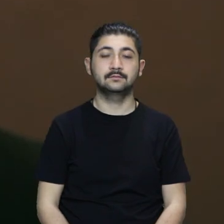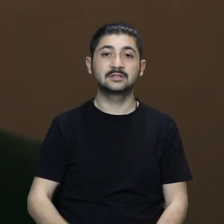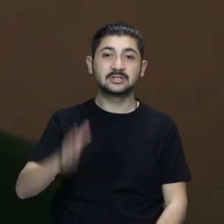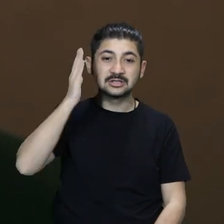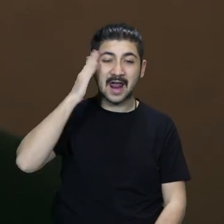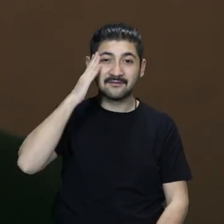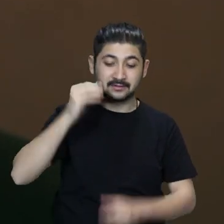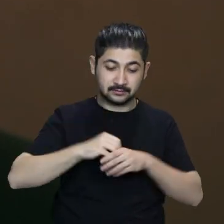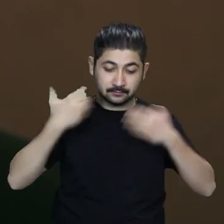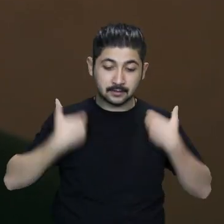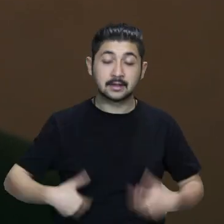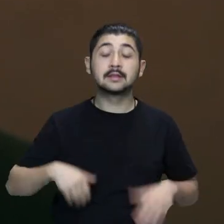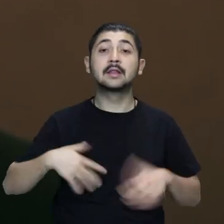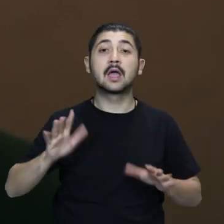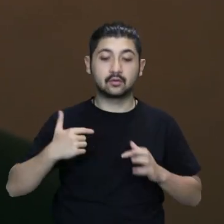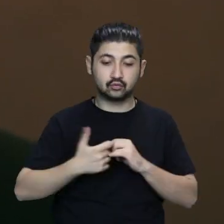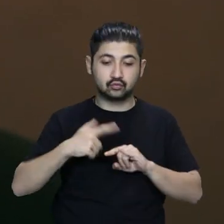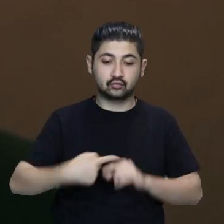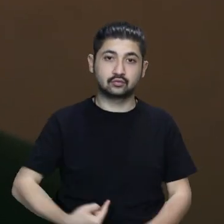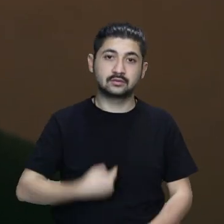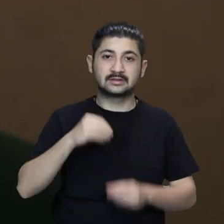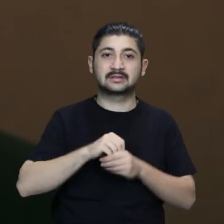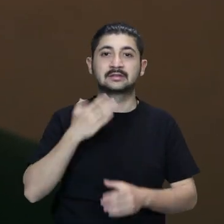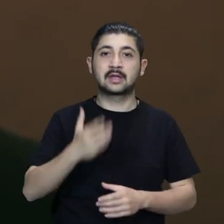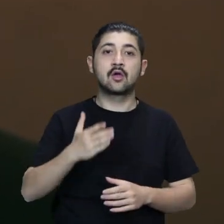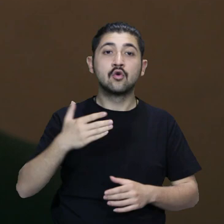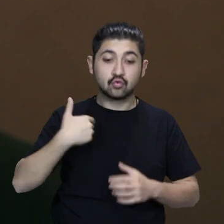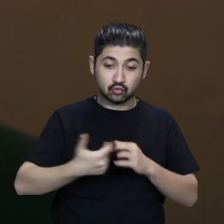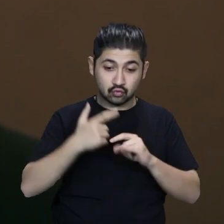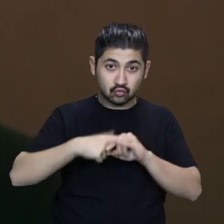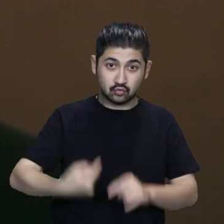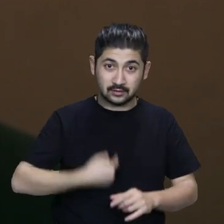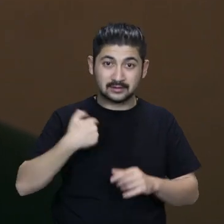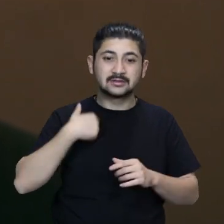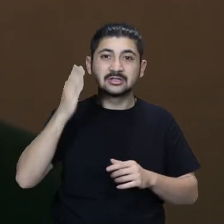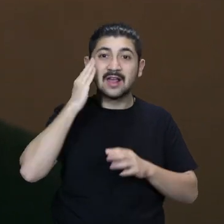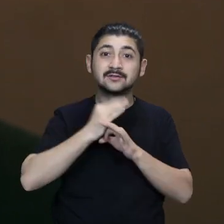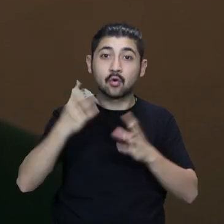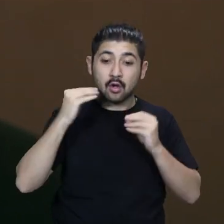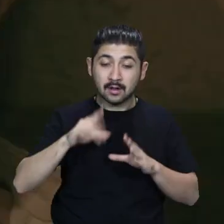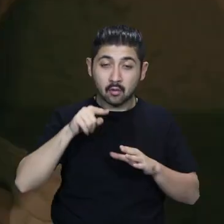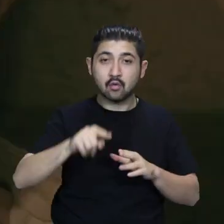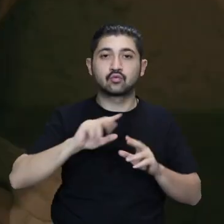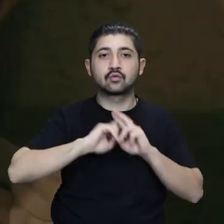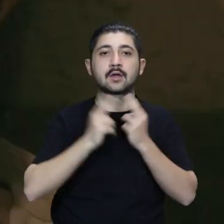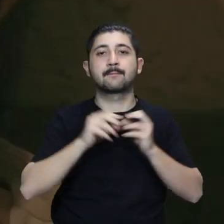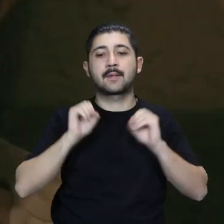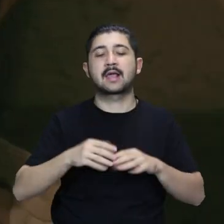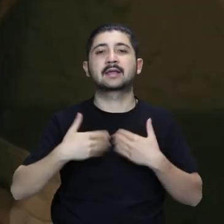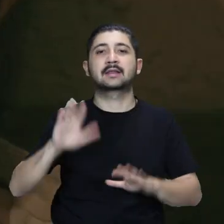Şeref bedende değil, ruhtadır. Ruhu şerefsiz olanlara ibret olsun diye göçtü bu alemden.